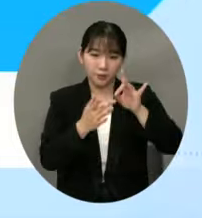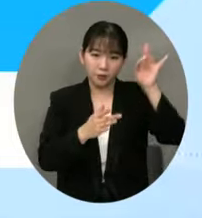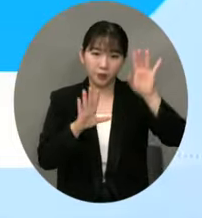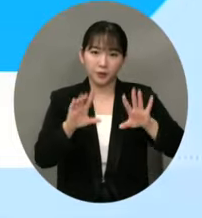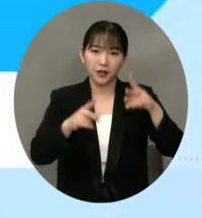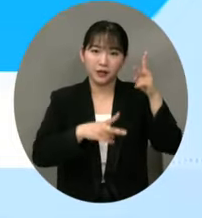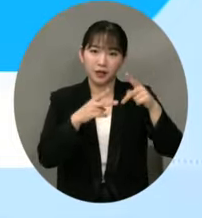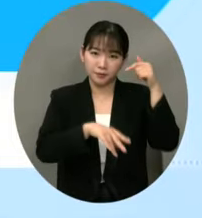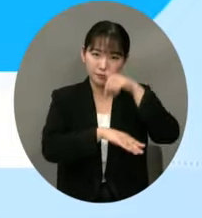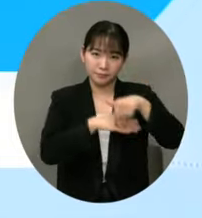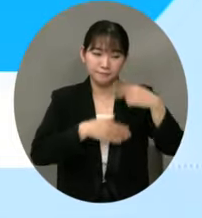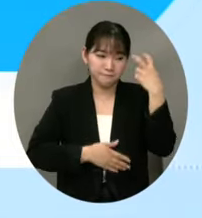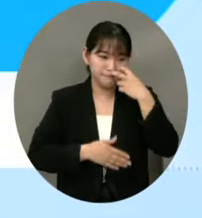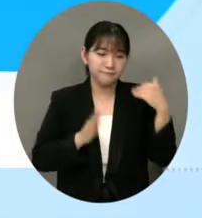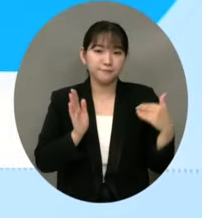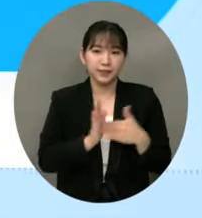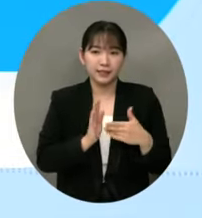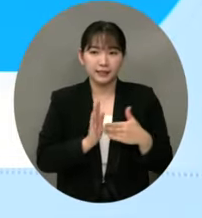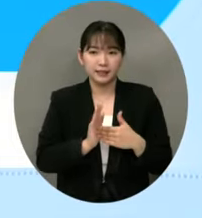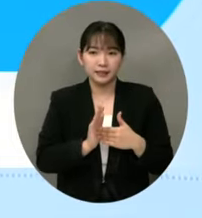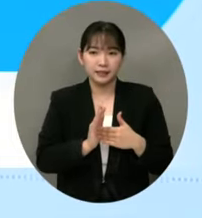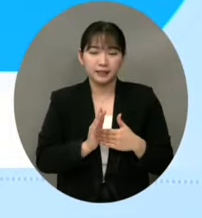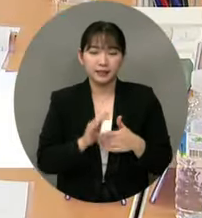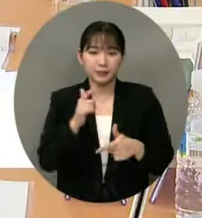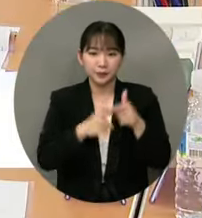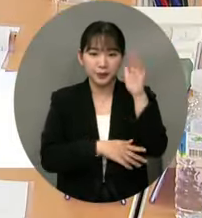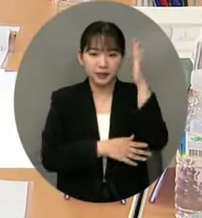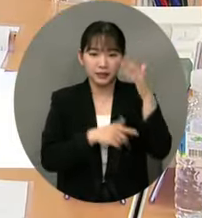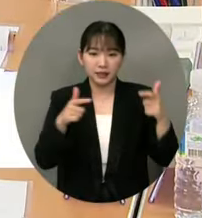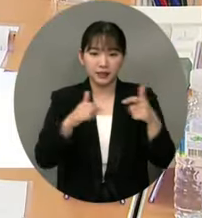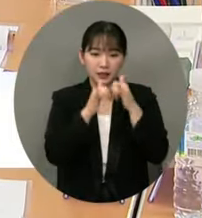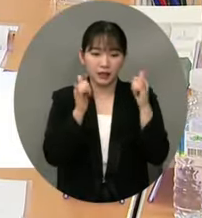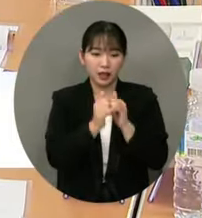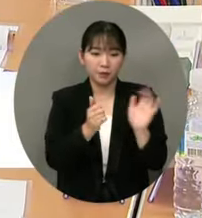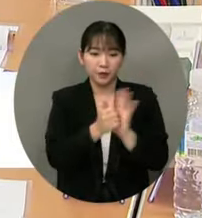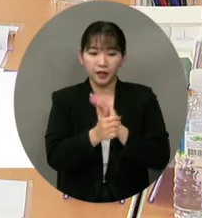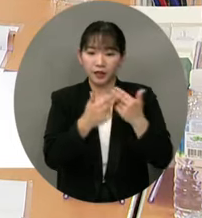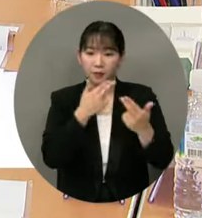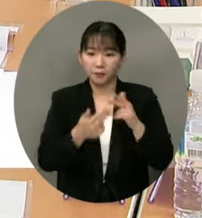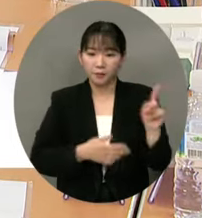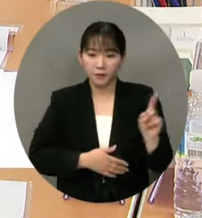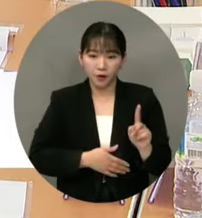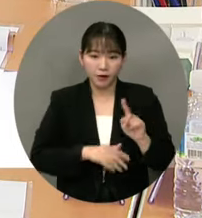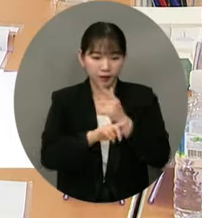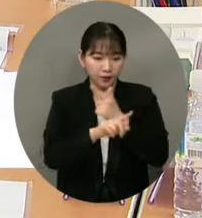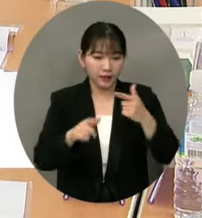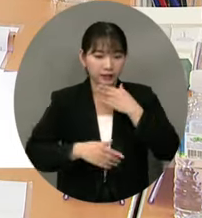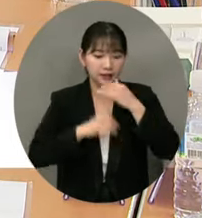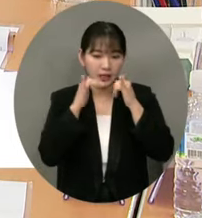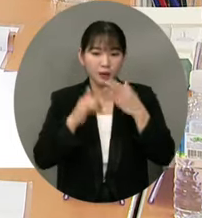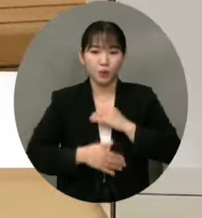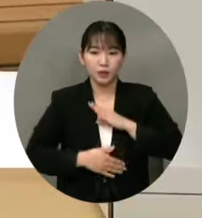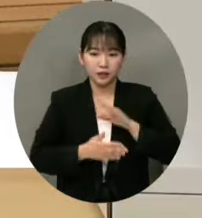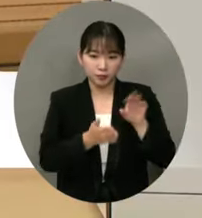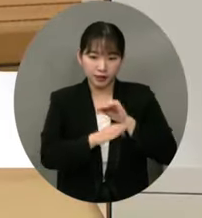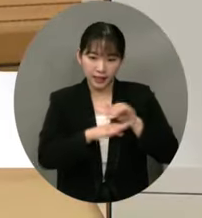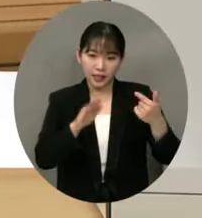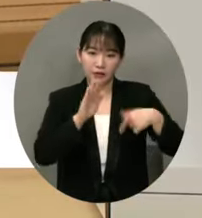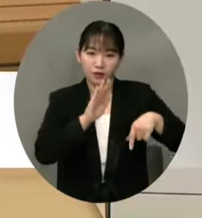올해 사업 계획을 점검했습니다. 목포시 지역사회보장협의체는 다양한 사회복지 문제를 해결하기